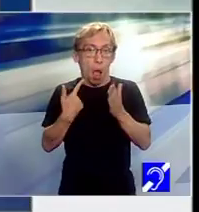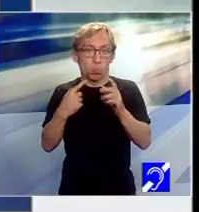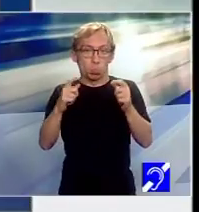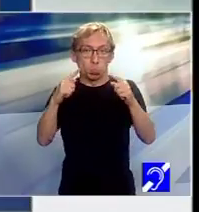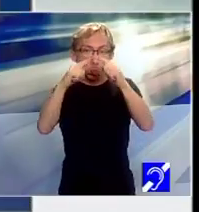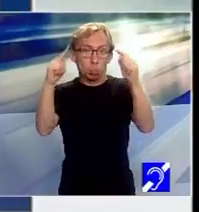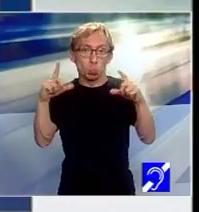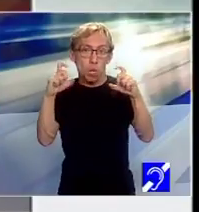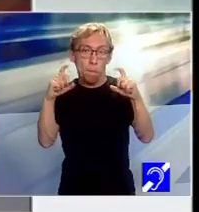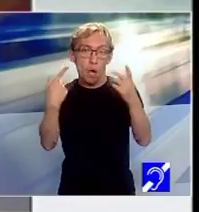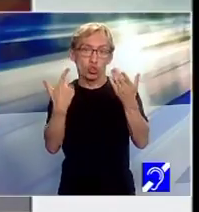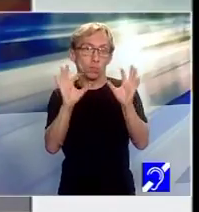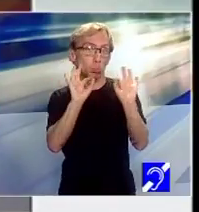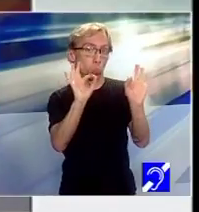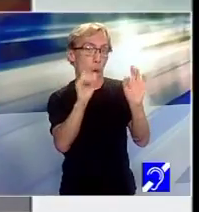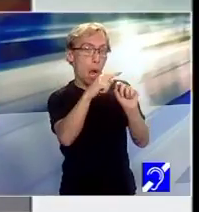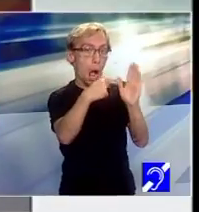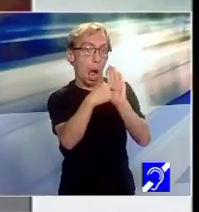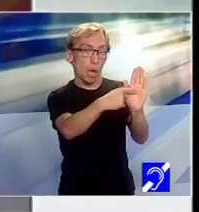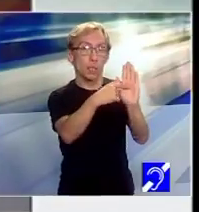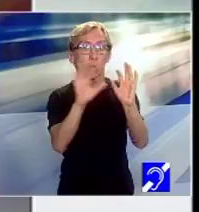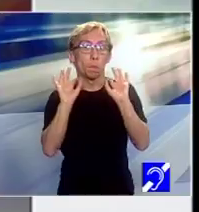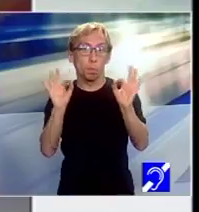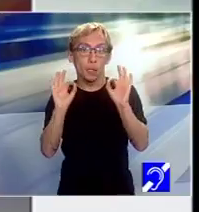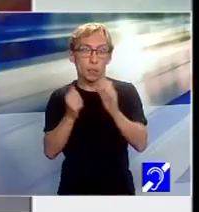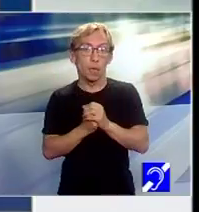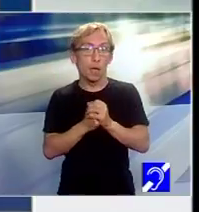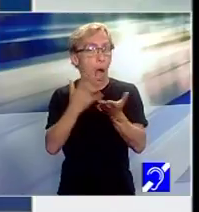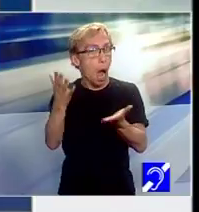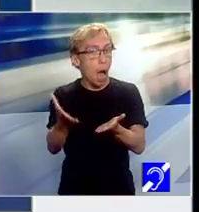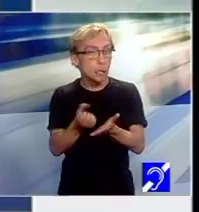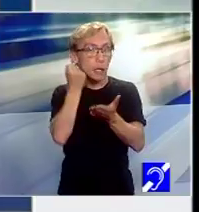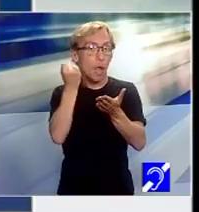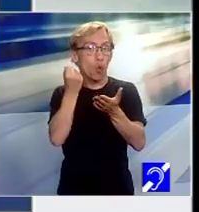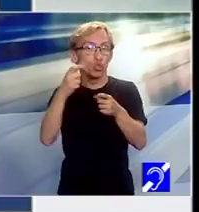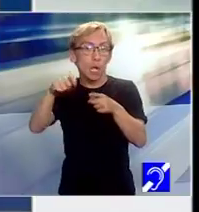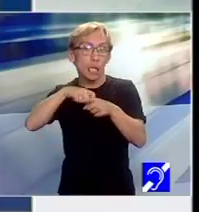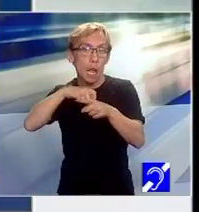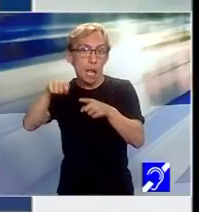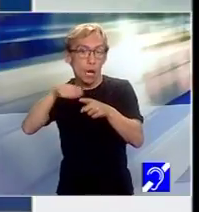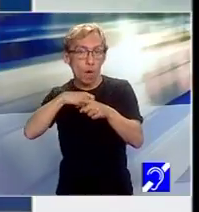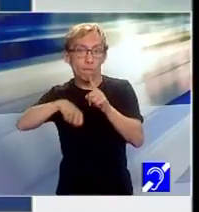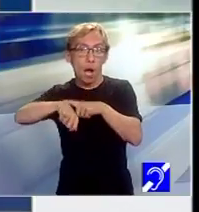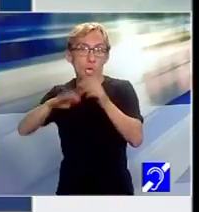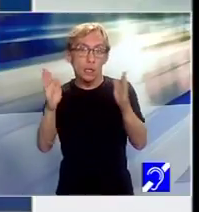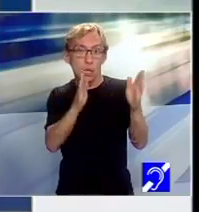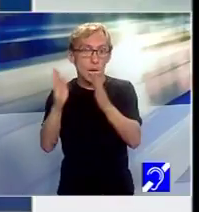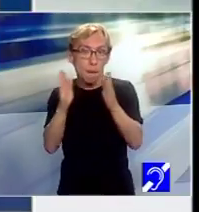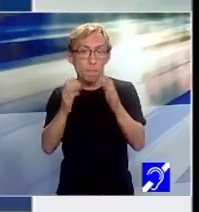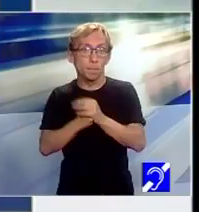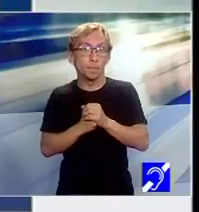Știm că am vorbit în urmă cu aproximativ o săptămână despre acea secție pe care ați reușit să o renovați în timp record. Pe parcursul